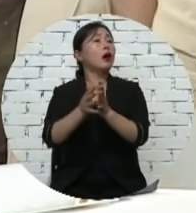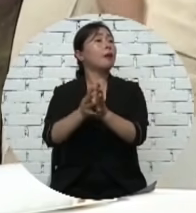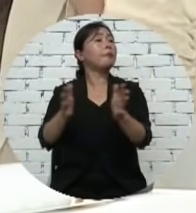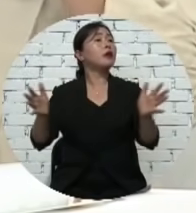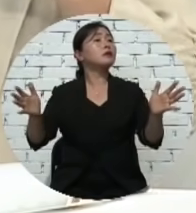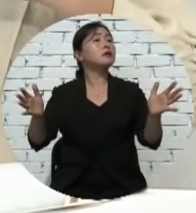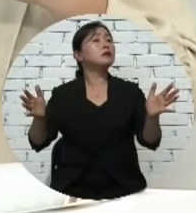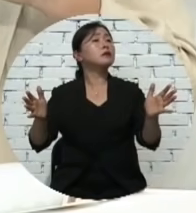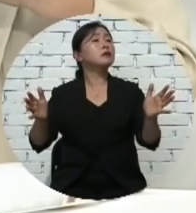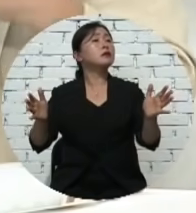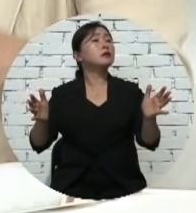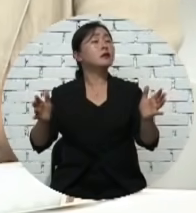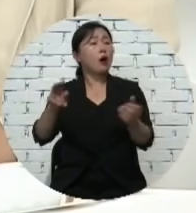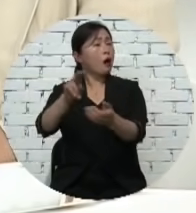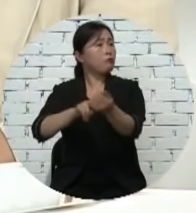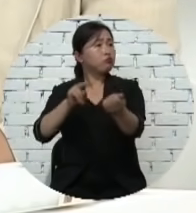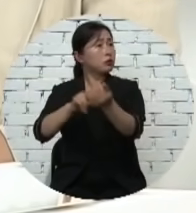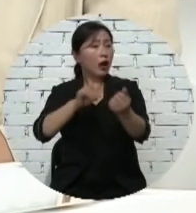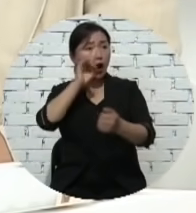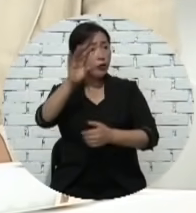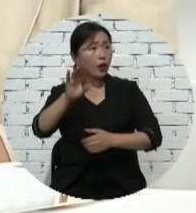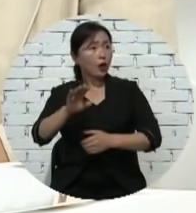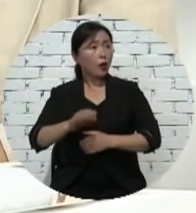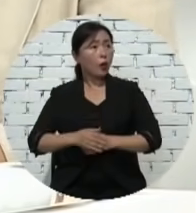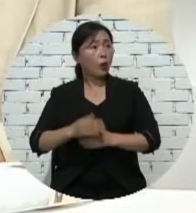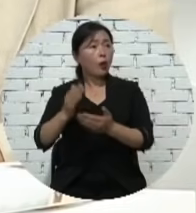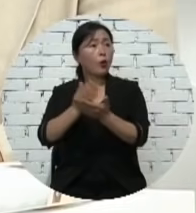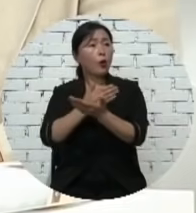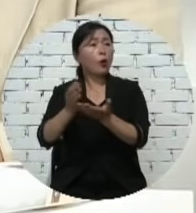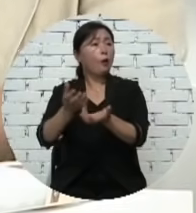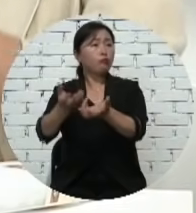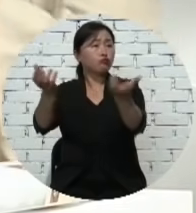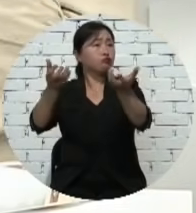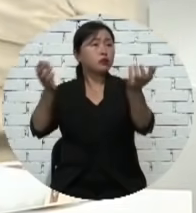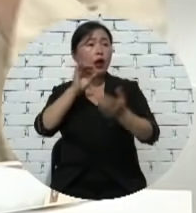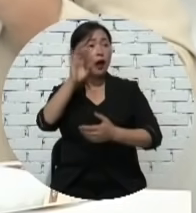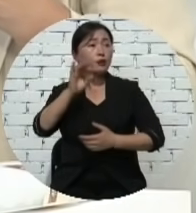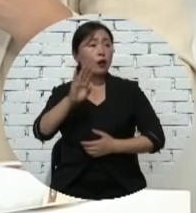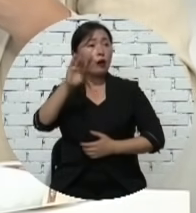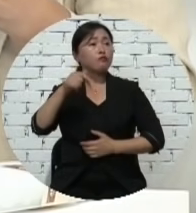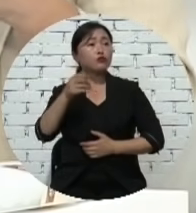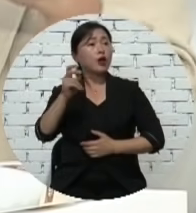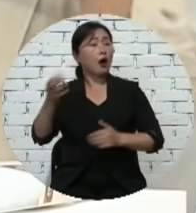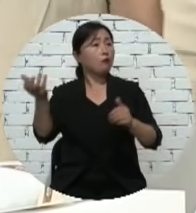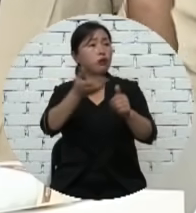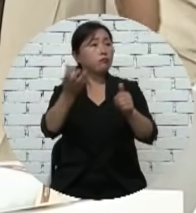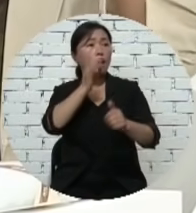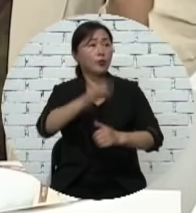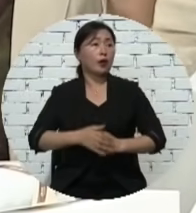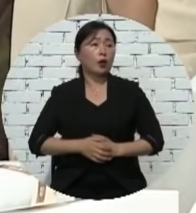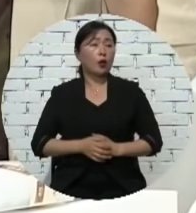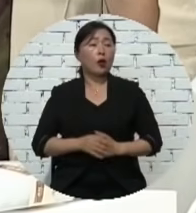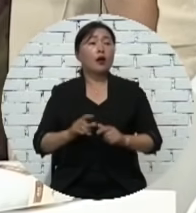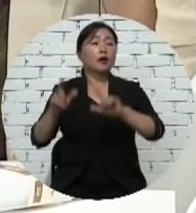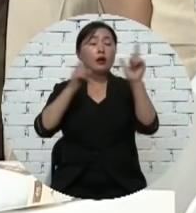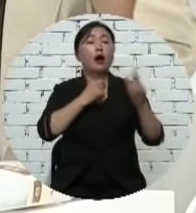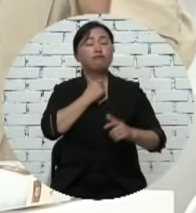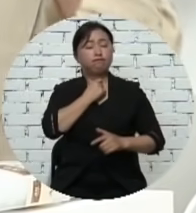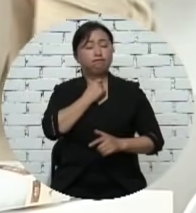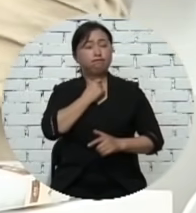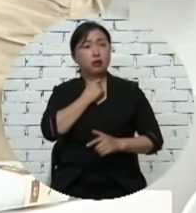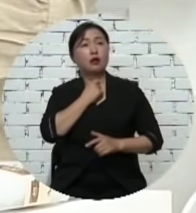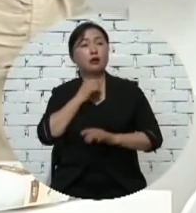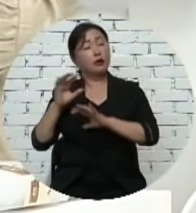지금 아파트가 분양이 안 돼요. 전혀 그렇지 않아요. 잠깐만요. 잠깐만요. 예. 분양이 안 돼요. 살고 싶은